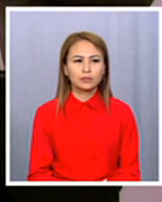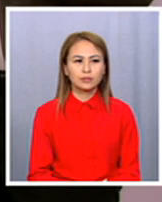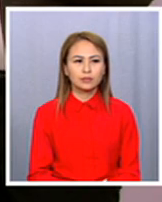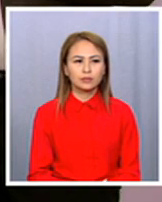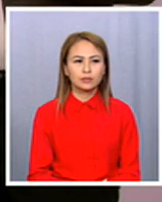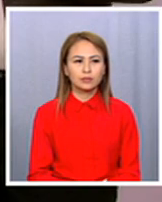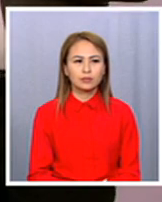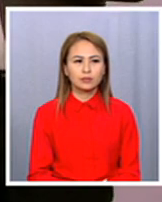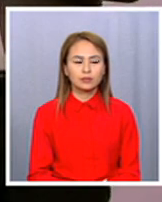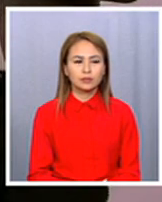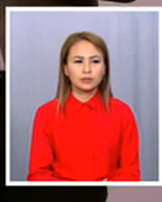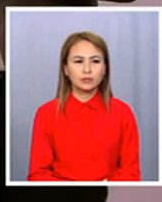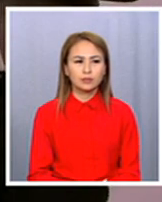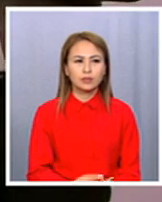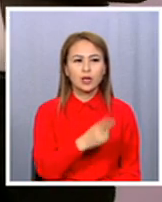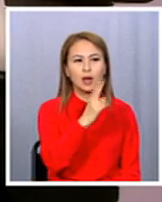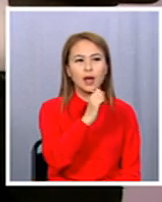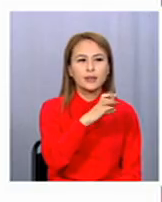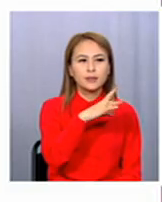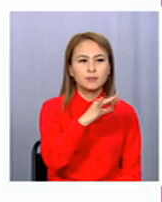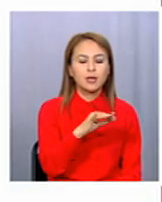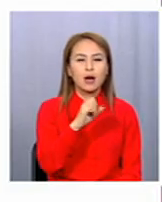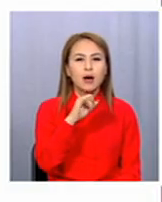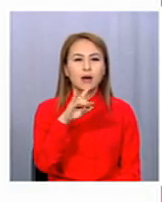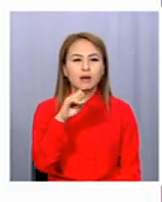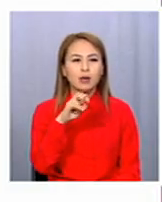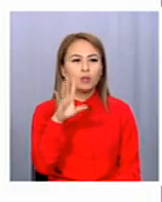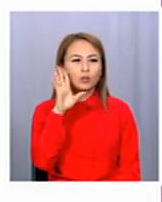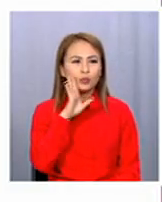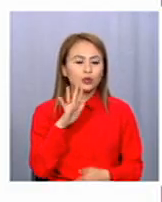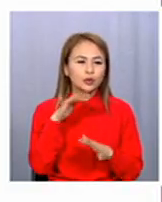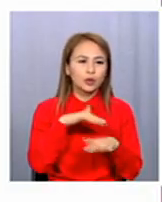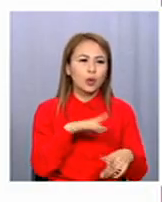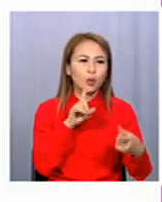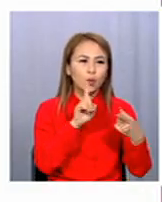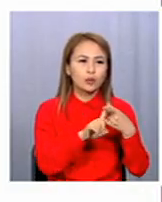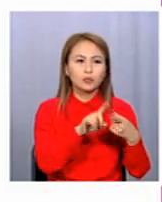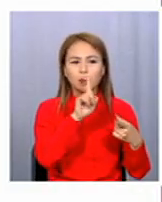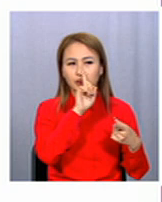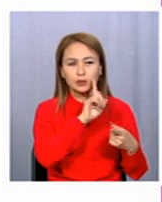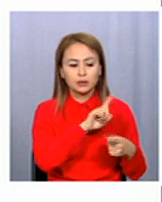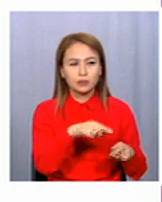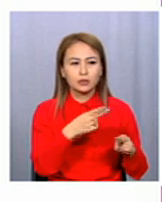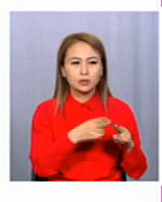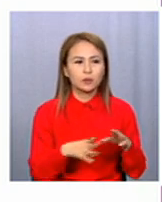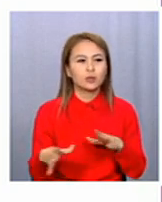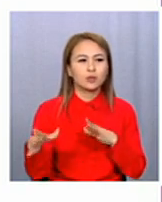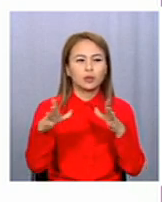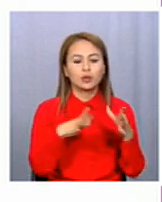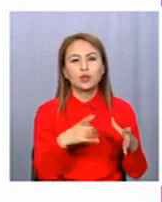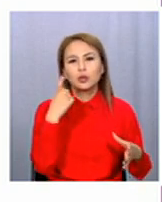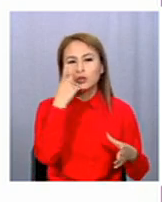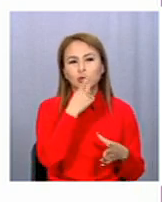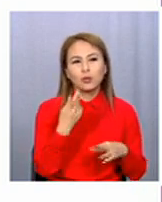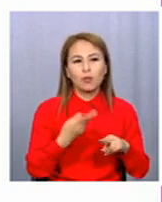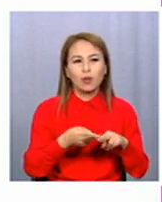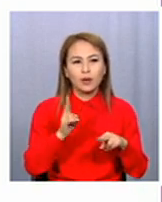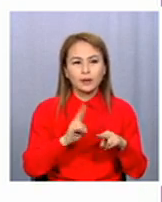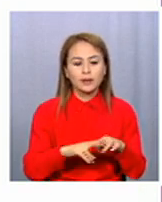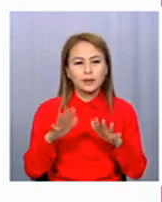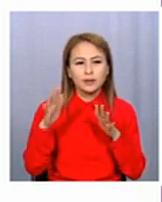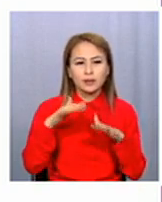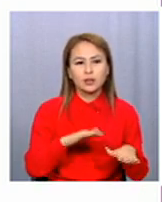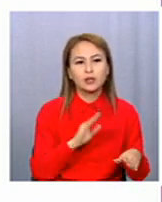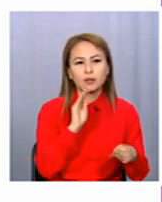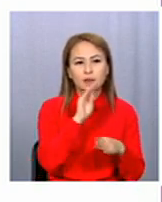Екінші мәлімет. Каспий мен Аралды мұхитқа қосылмайтындықтан, көлге тұзды болғандықтан